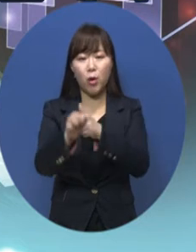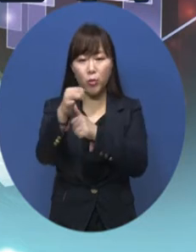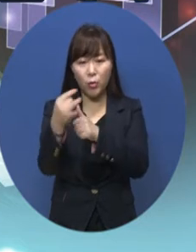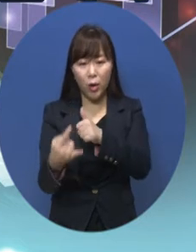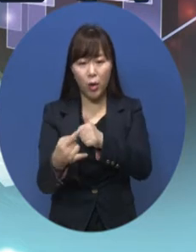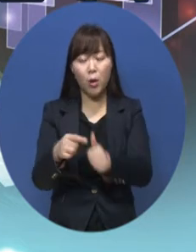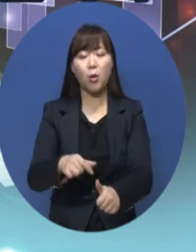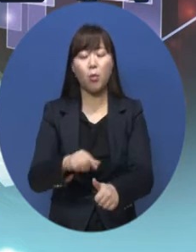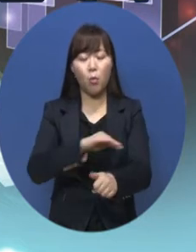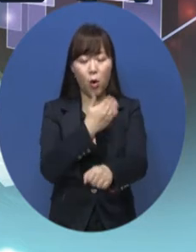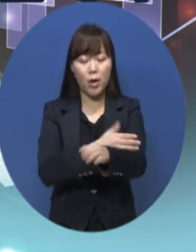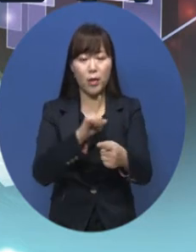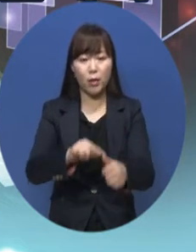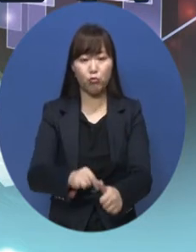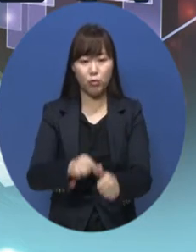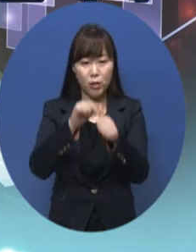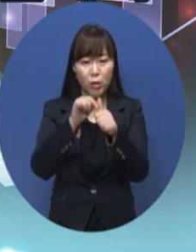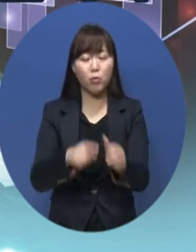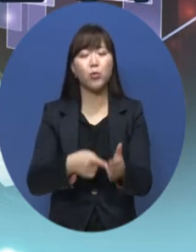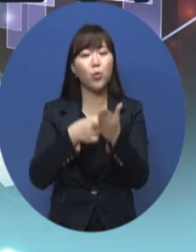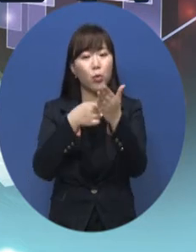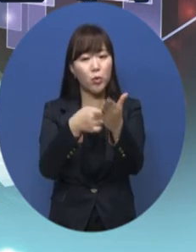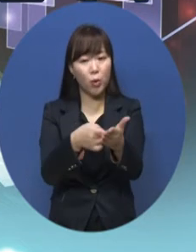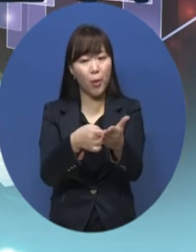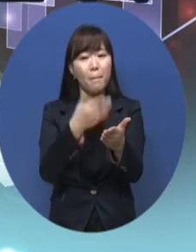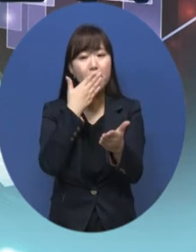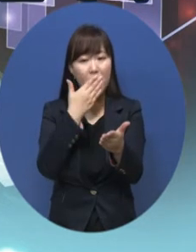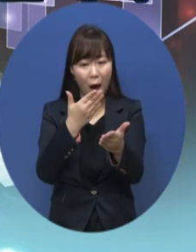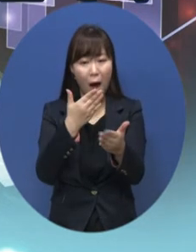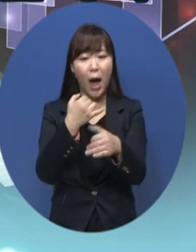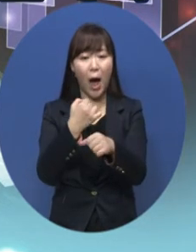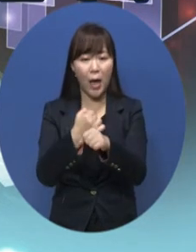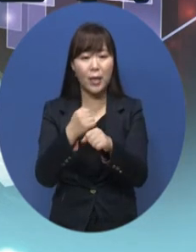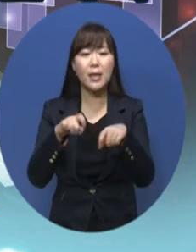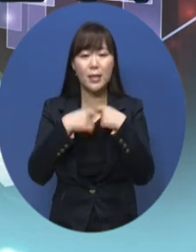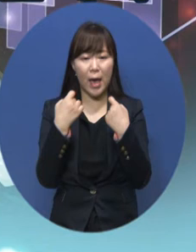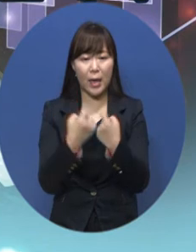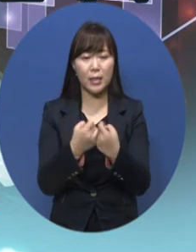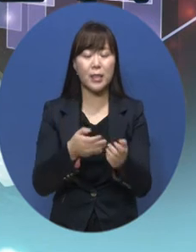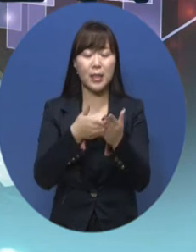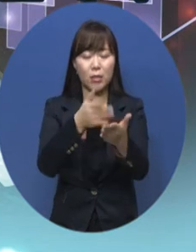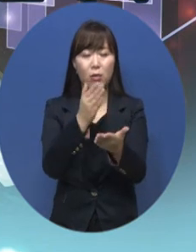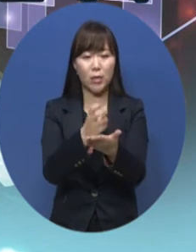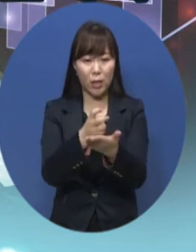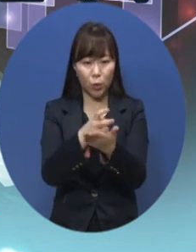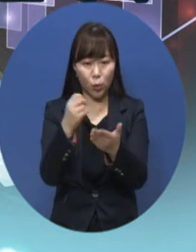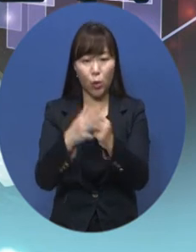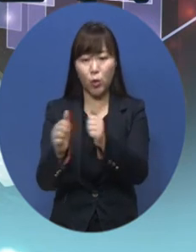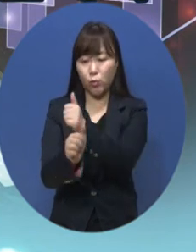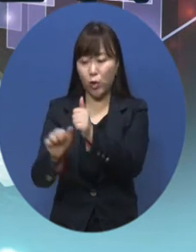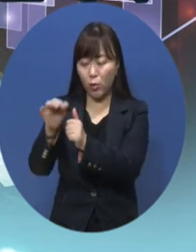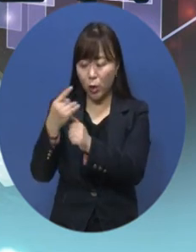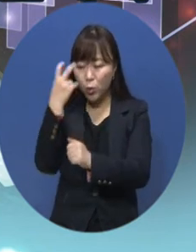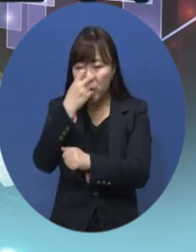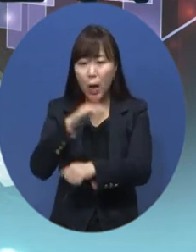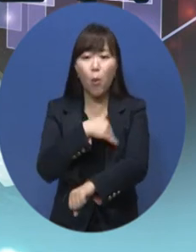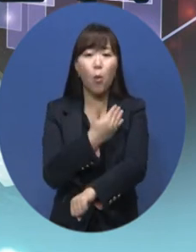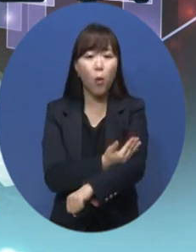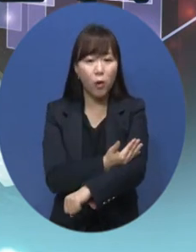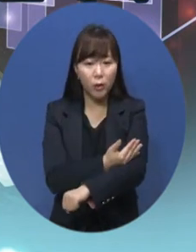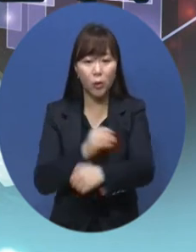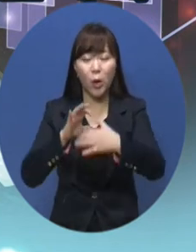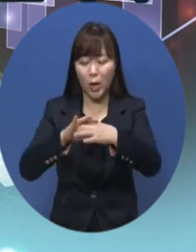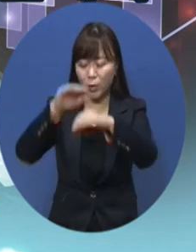장애인권리위원회에 권리 구제를 요청할 수 있도록 하는 개인 진정 제도와 위원회의 조사권